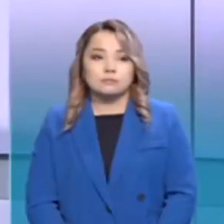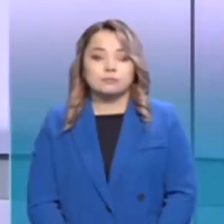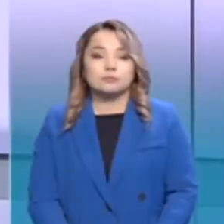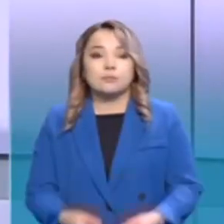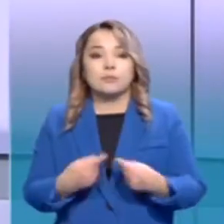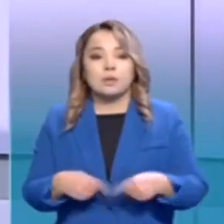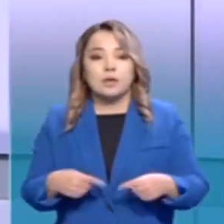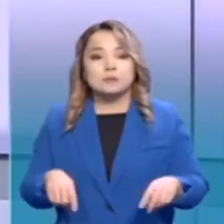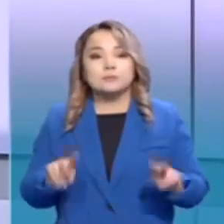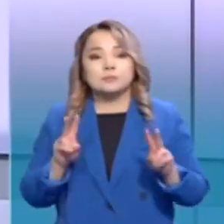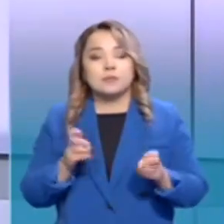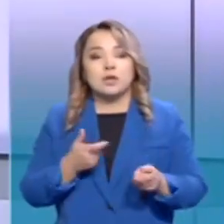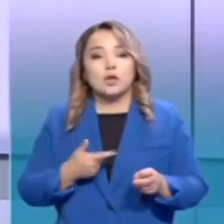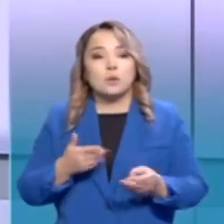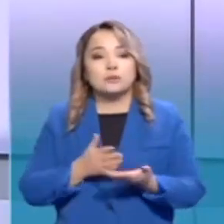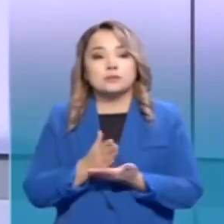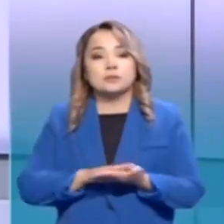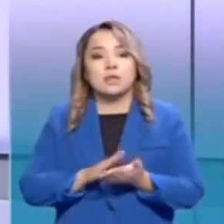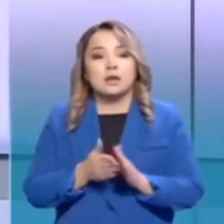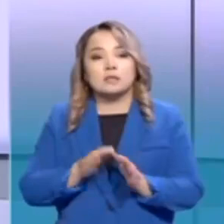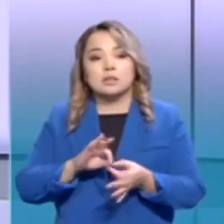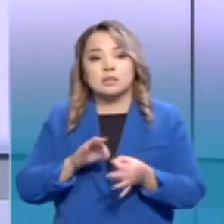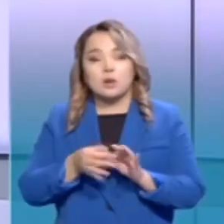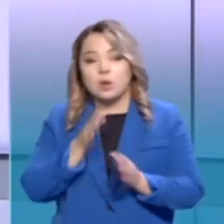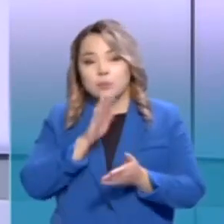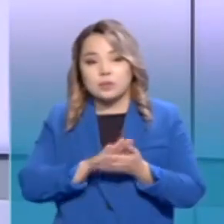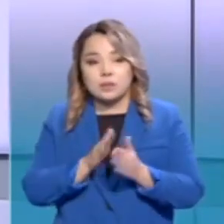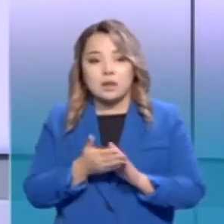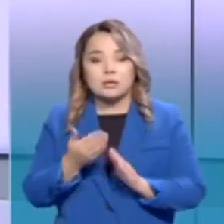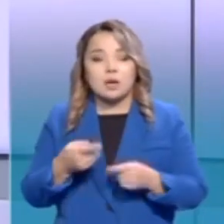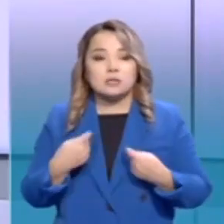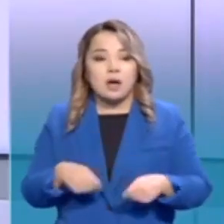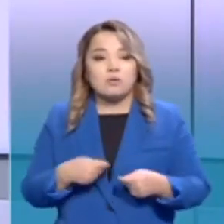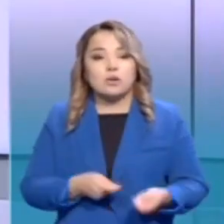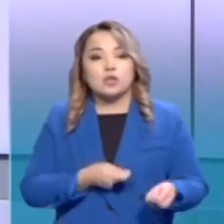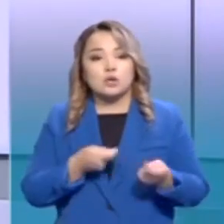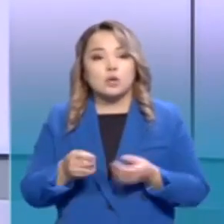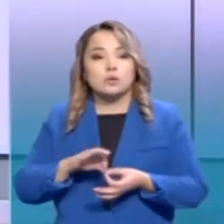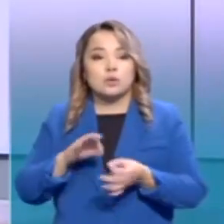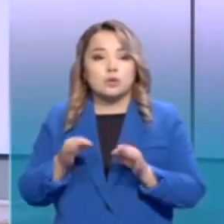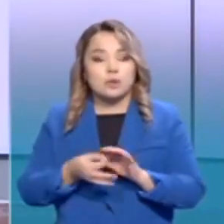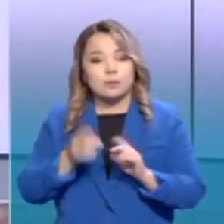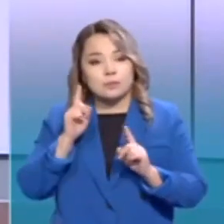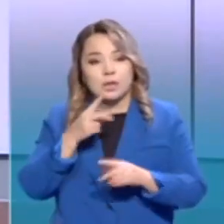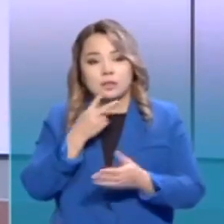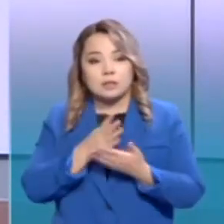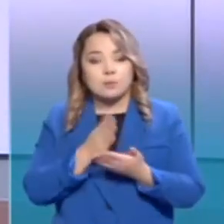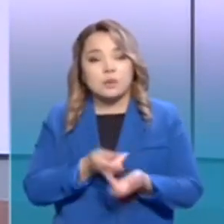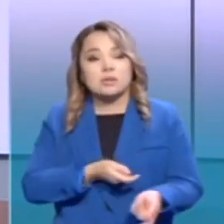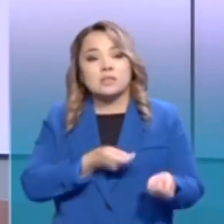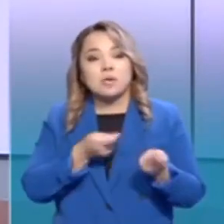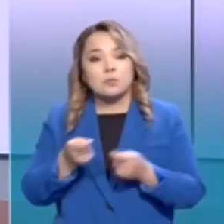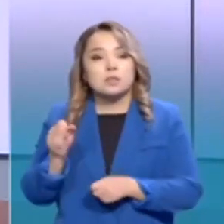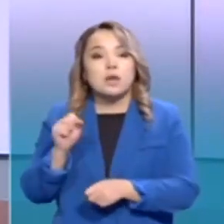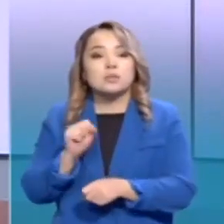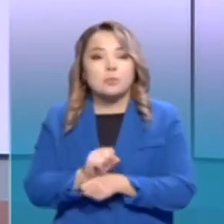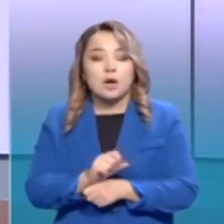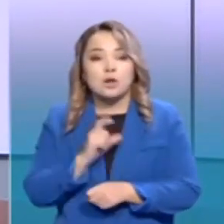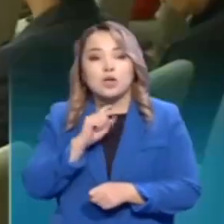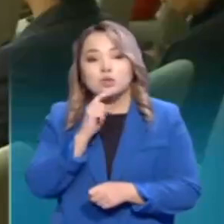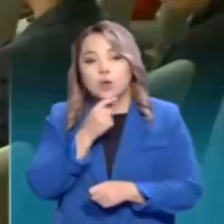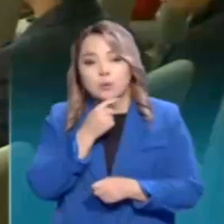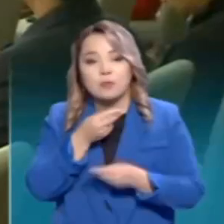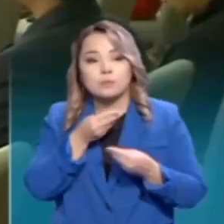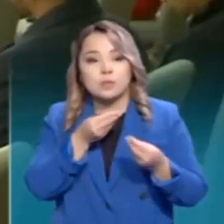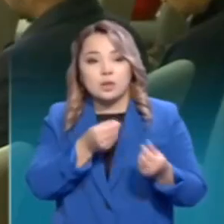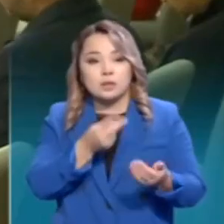Өзгеде тақырыптар, геосаяси жағдай күрделі кезеңде елге тауар жеткізу қиындай түскені рас. Тасымалдың тежелуі экономикаға әсер